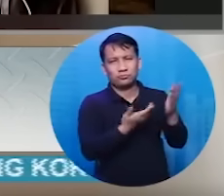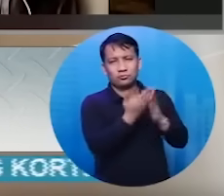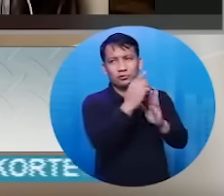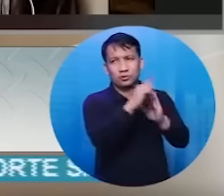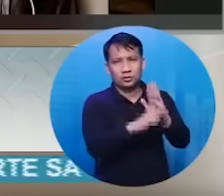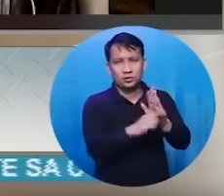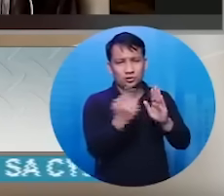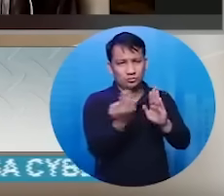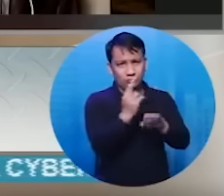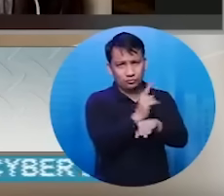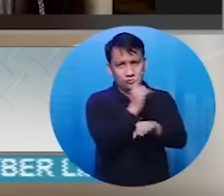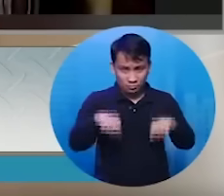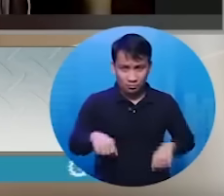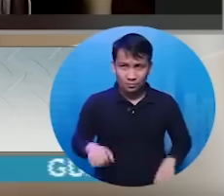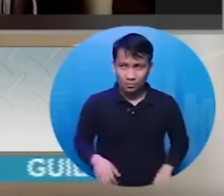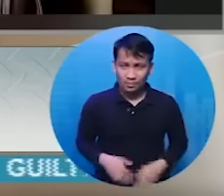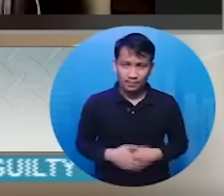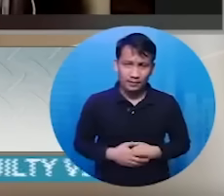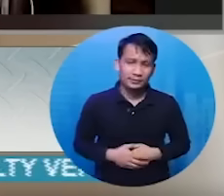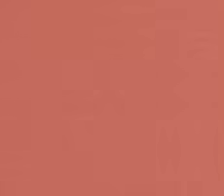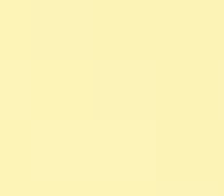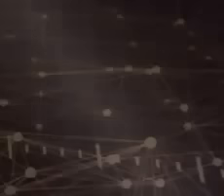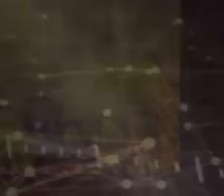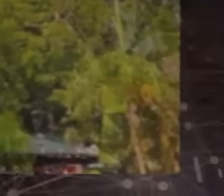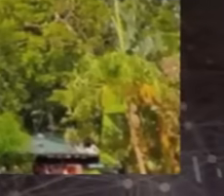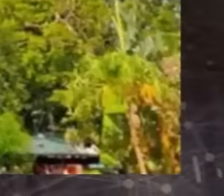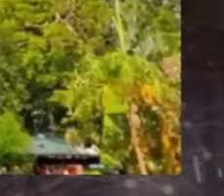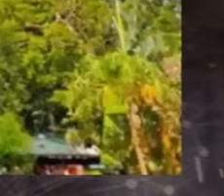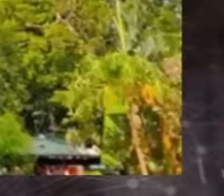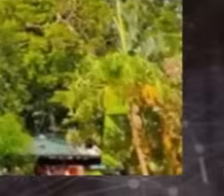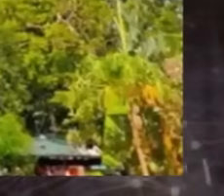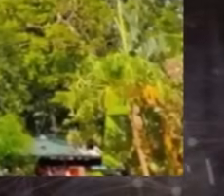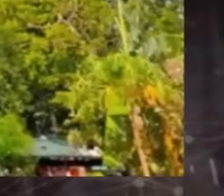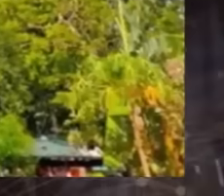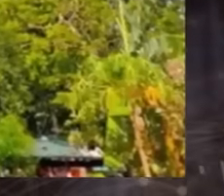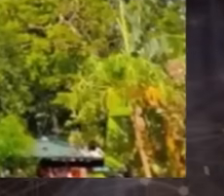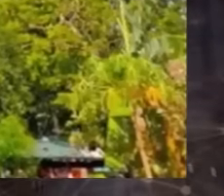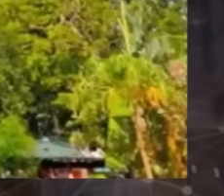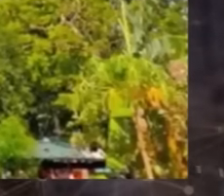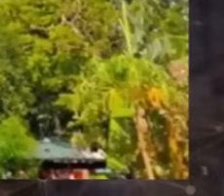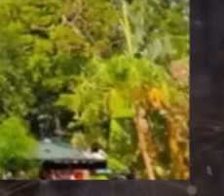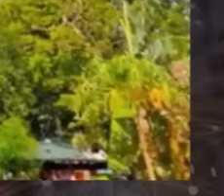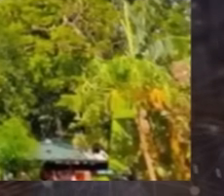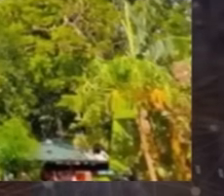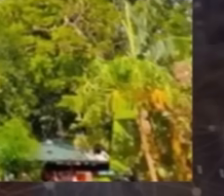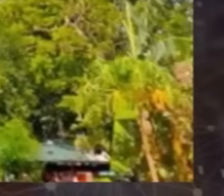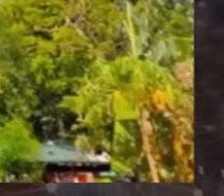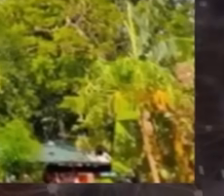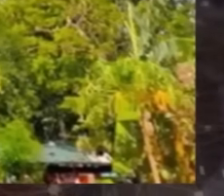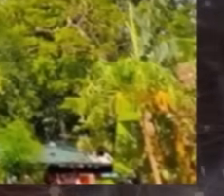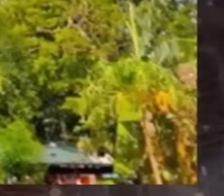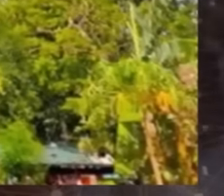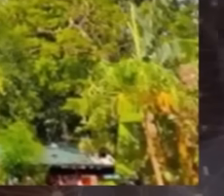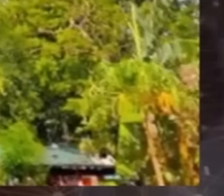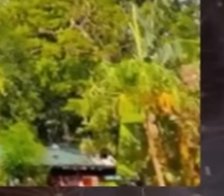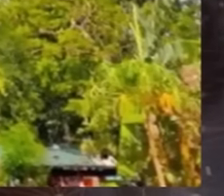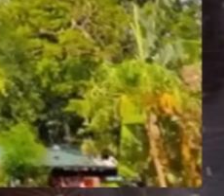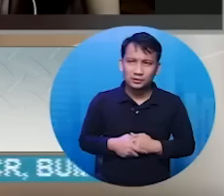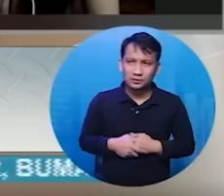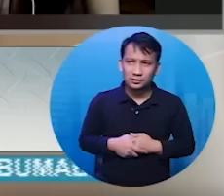ko. Gamit, kasi, gamit natin yung batas. Opo, sir. Happy. Laki ng pagkakamali ko. Inamin ko yun. Masakit din, iniisip ko rin